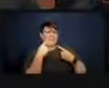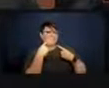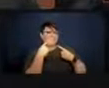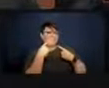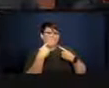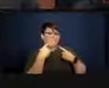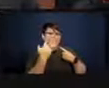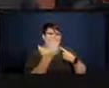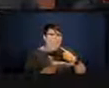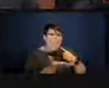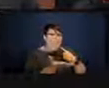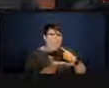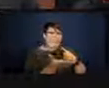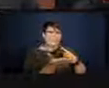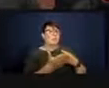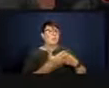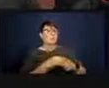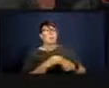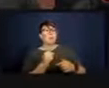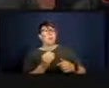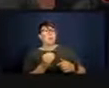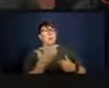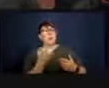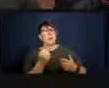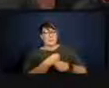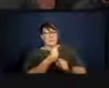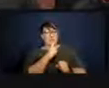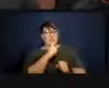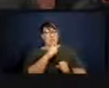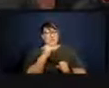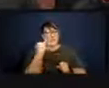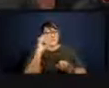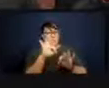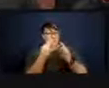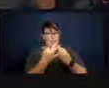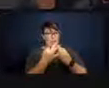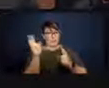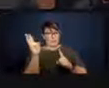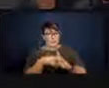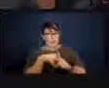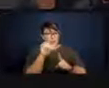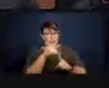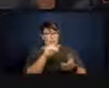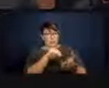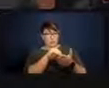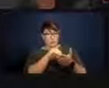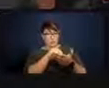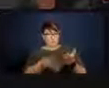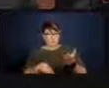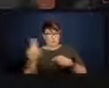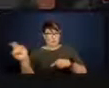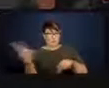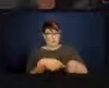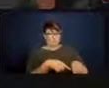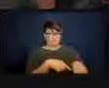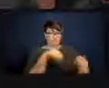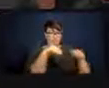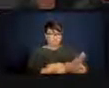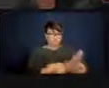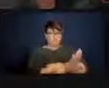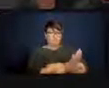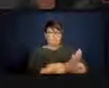بتنفيذ مثل هذه الأشياء. و من المهم أيضا أن